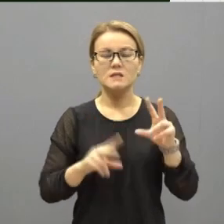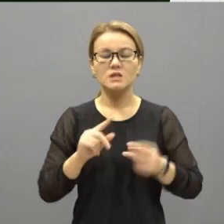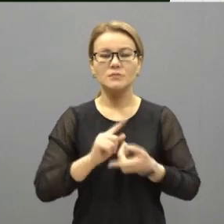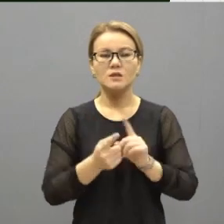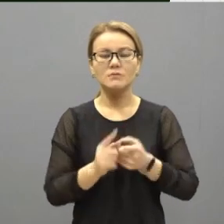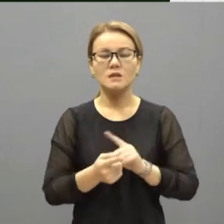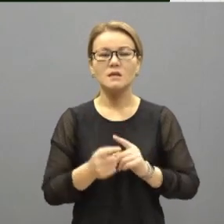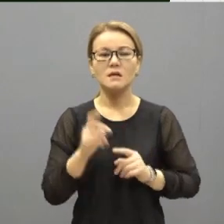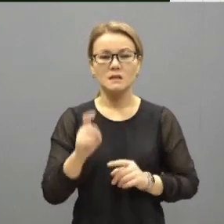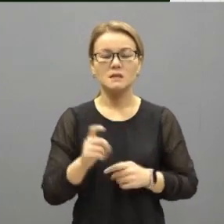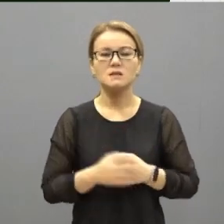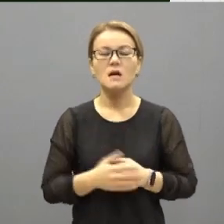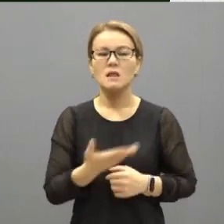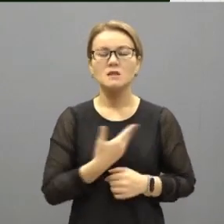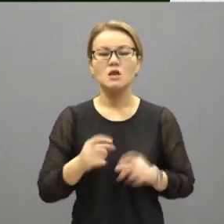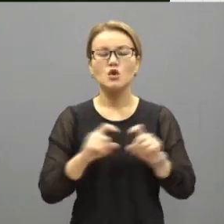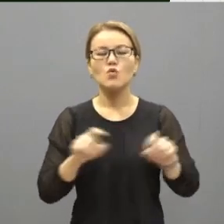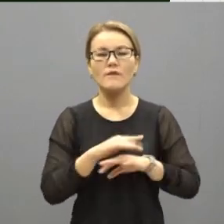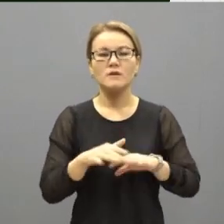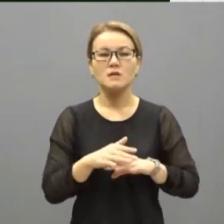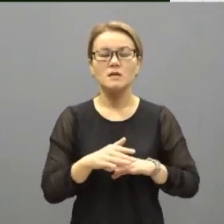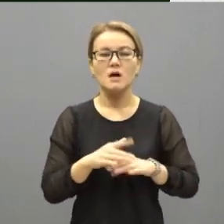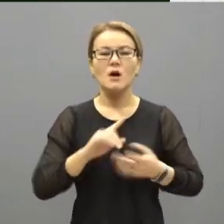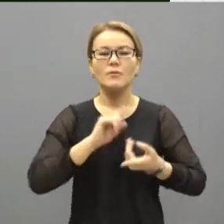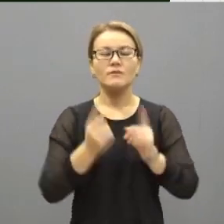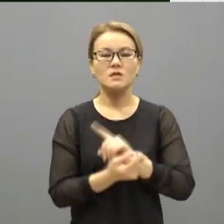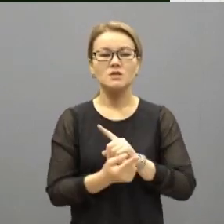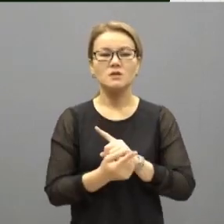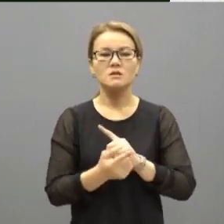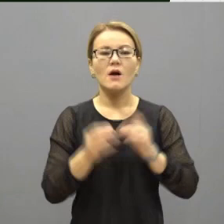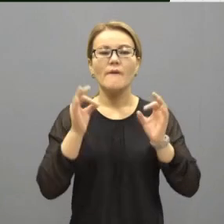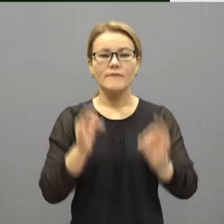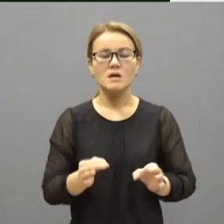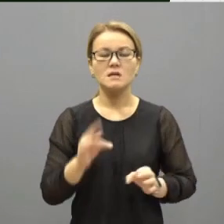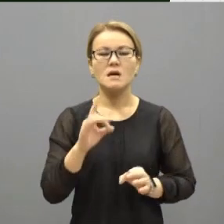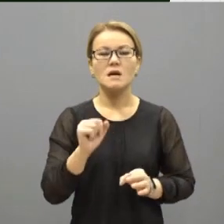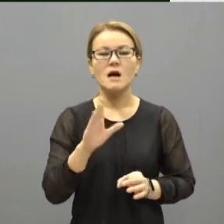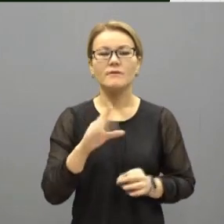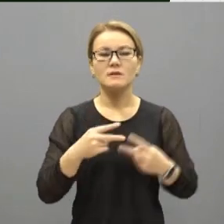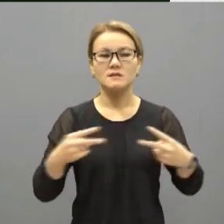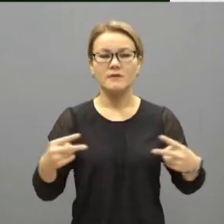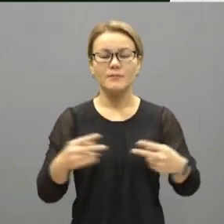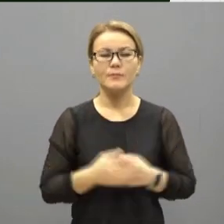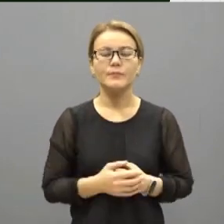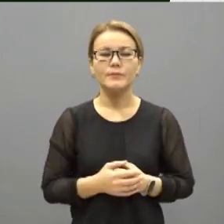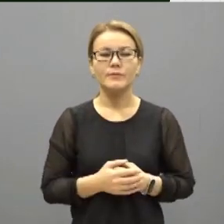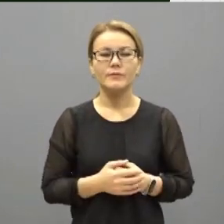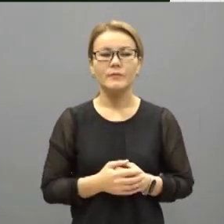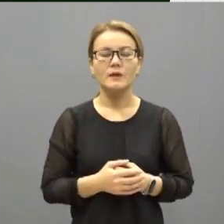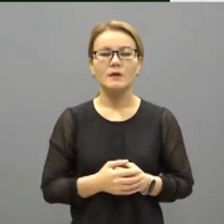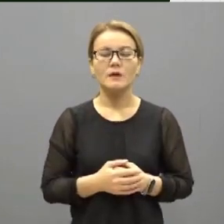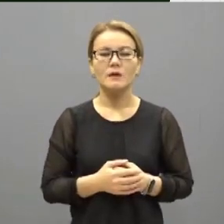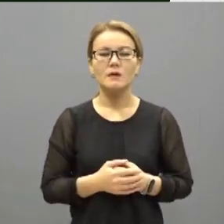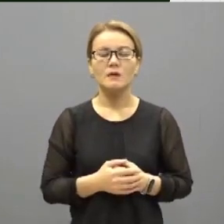x наше уравнение превращается в верное равенство. Это и